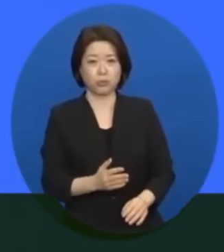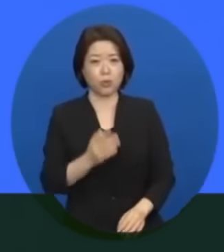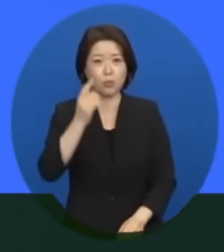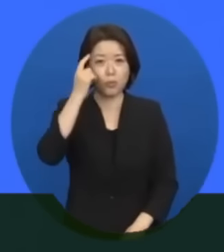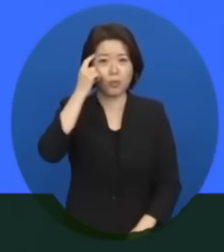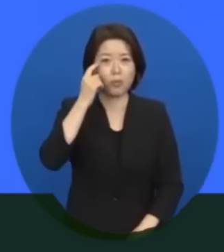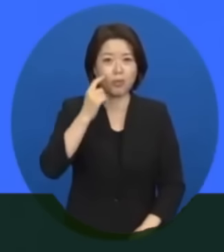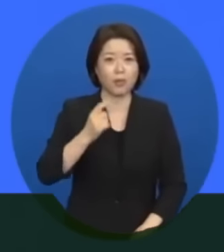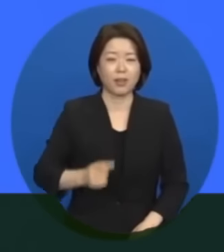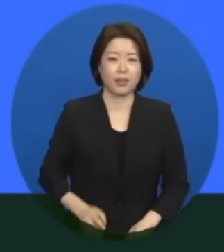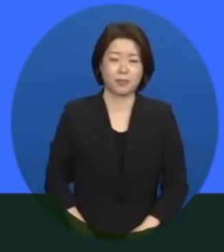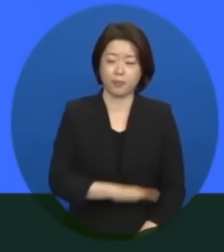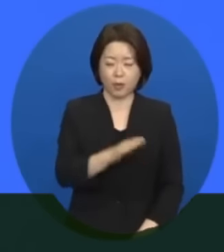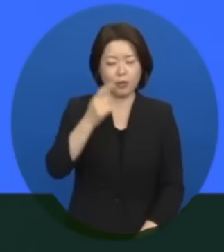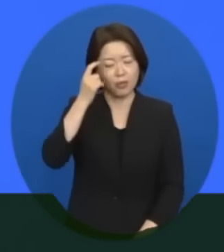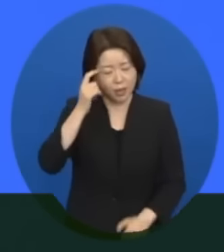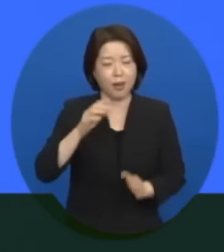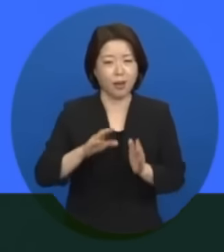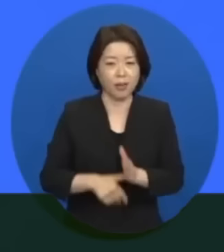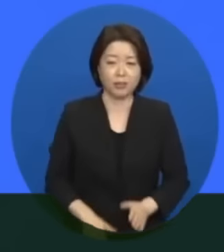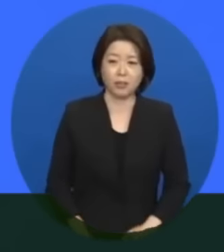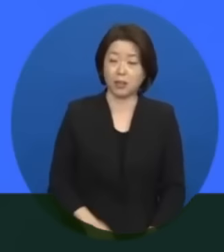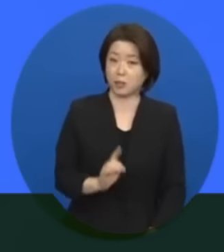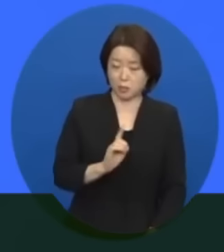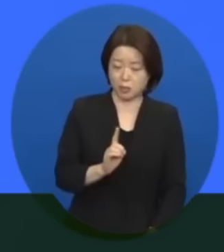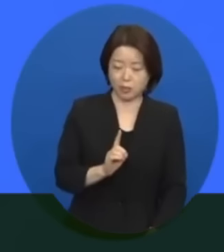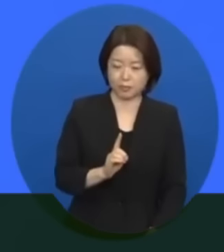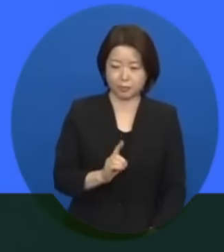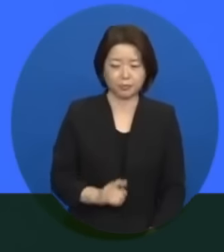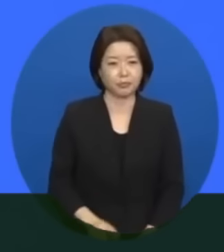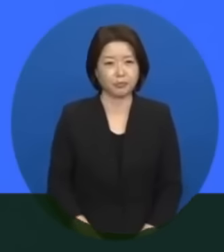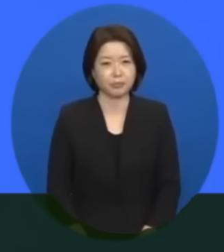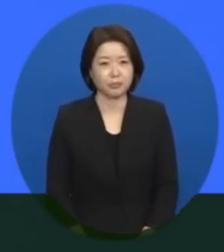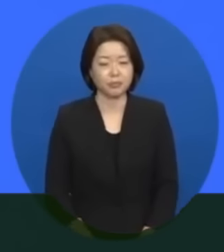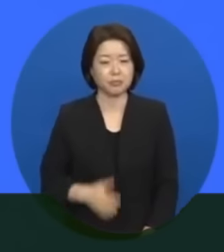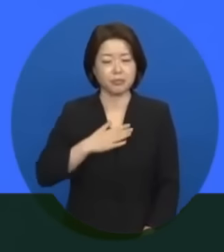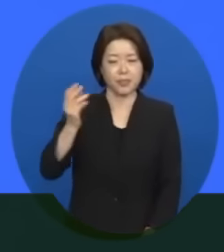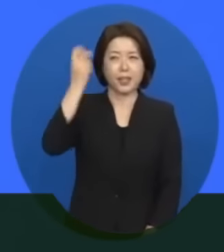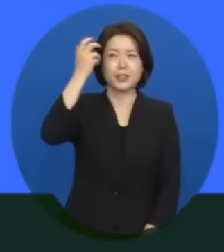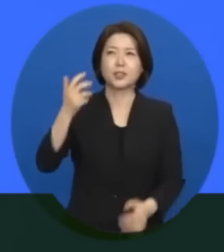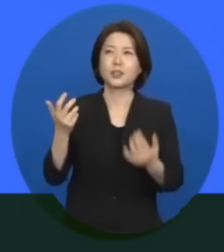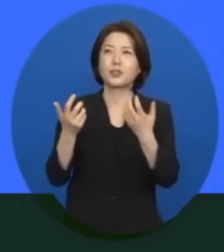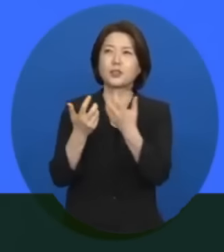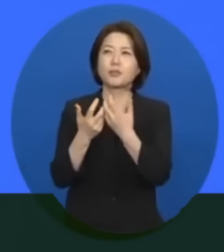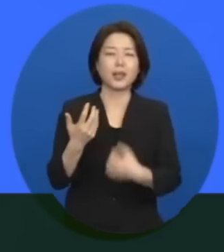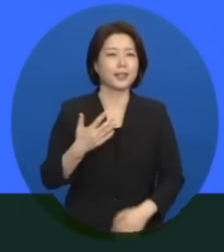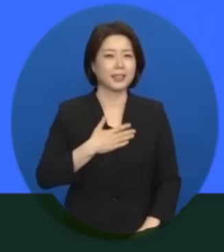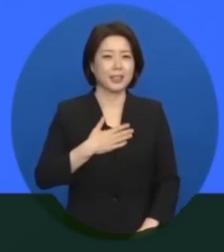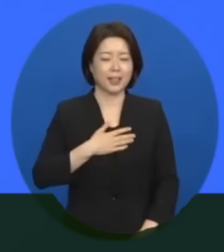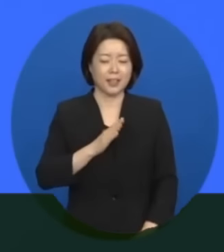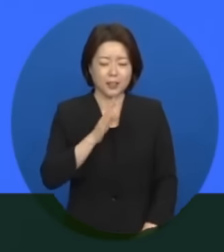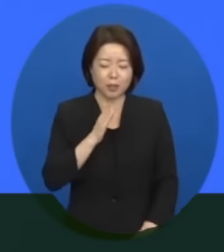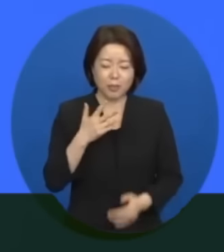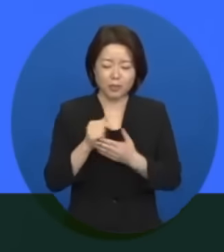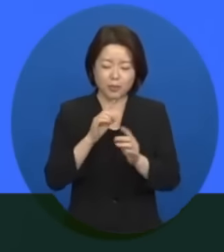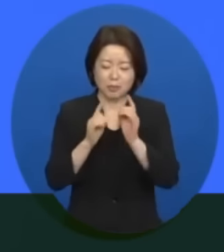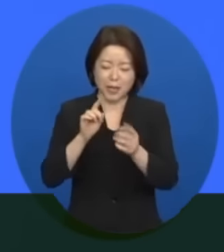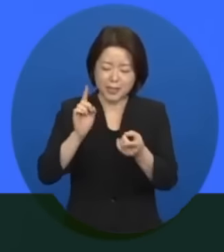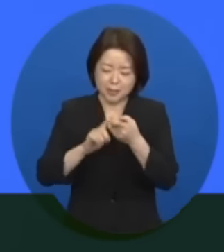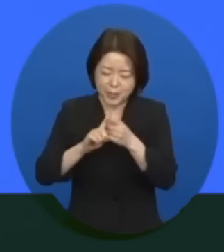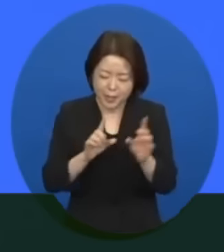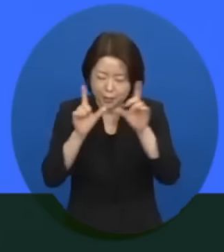우리가 생각하기가 이렇게 생각하기 쉬워요 내가 성령으로 충만하고 내가 정말 주의 말씀대로